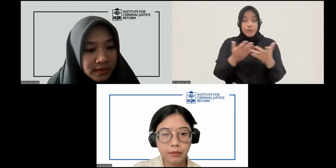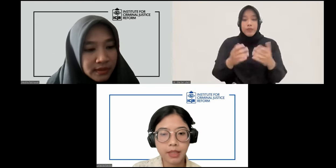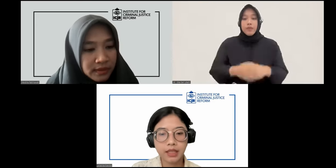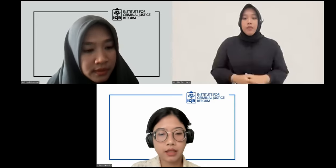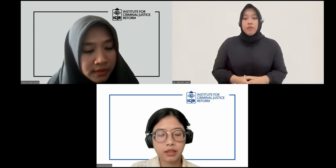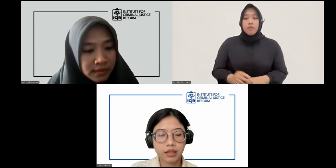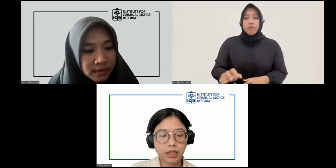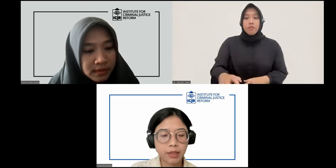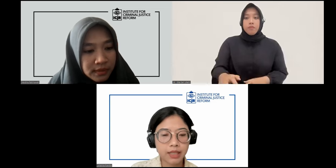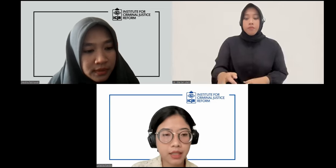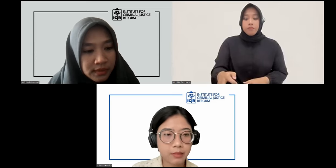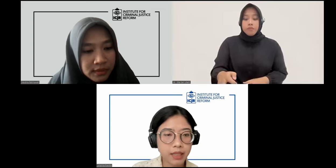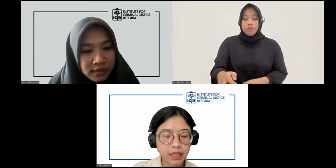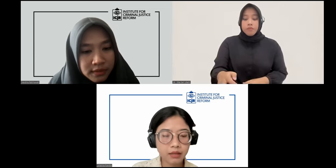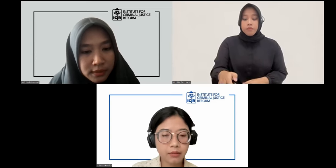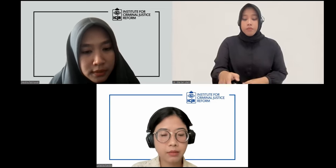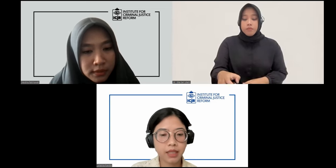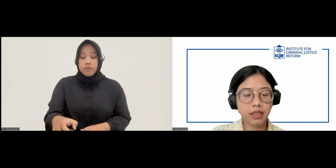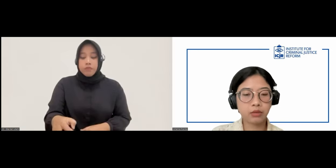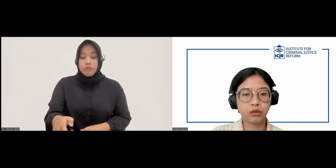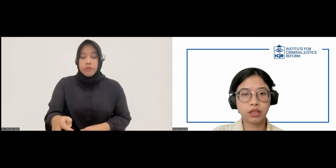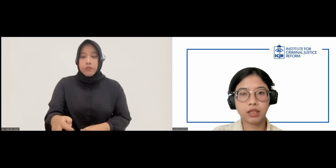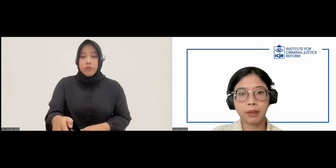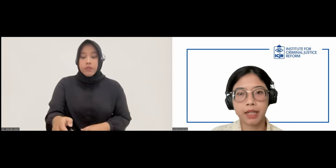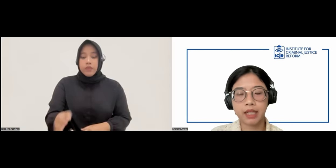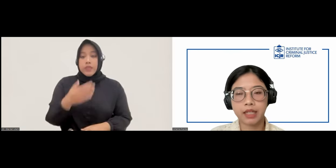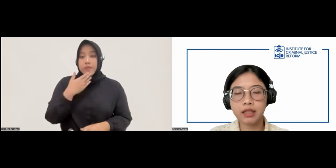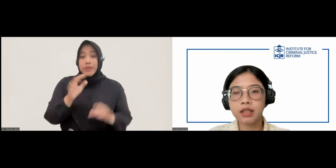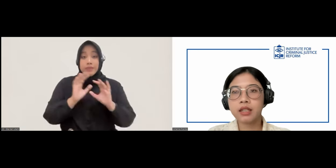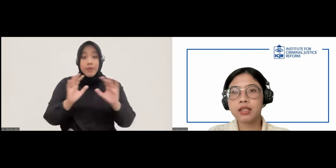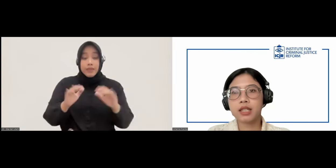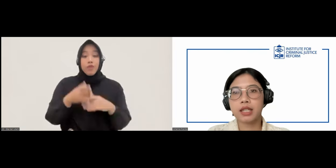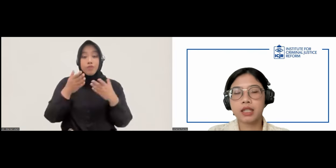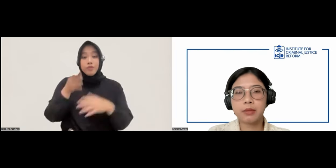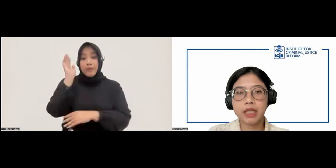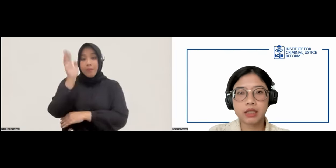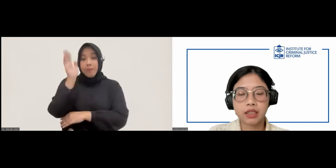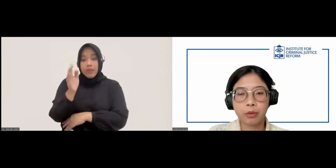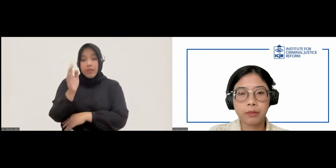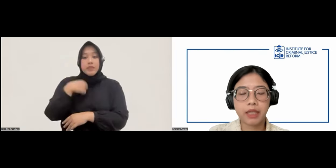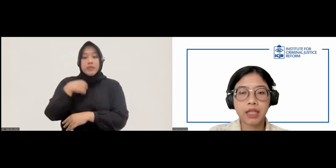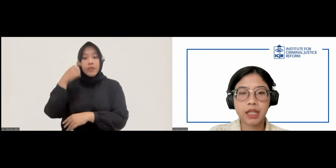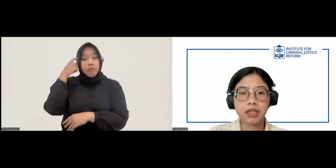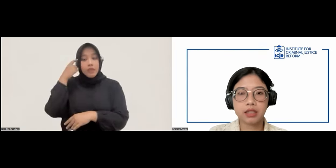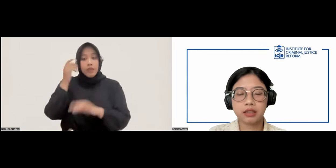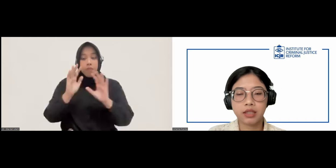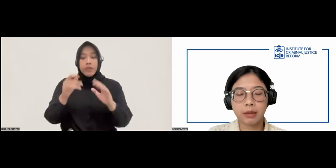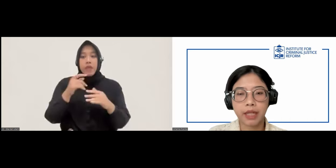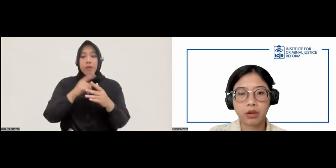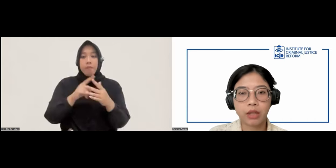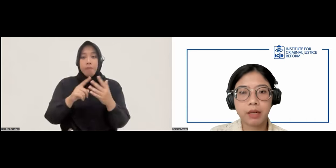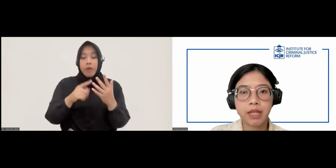baik terima kasih banyak Mbak Maidina untuk paparannya saya kira tadi banyak poin penting yang